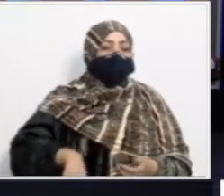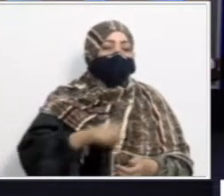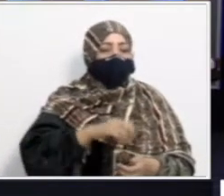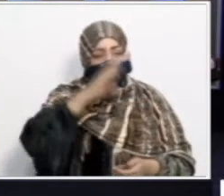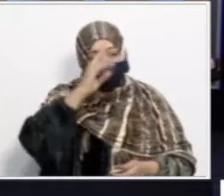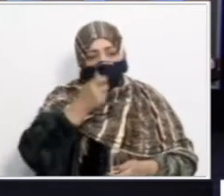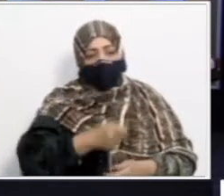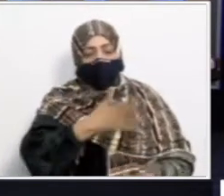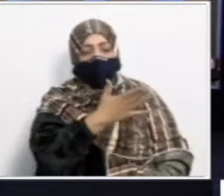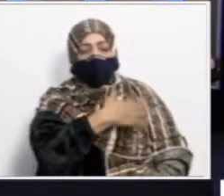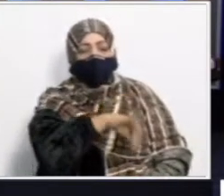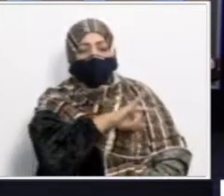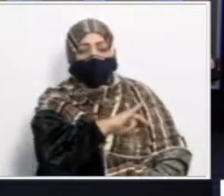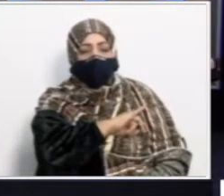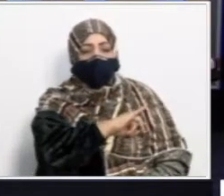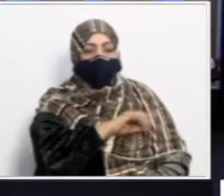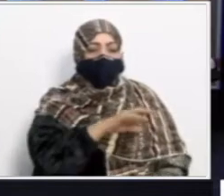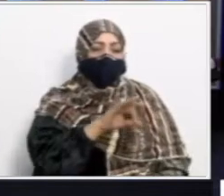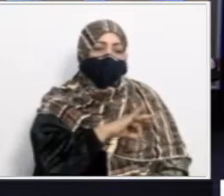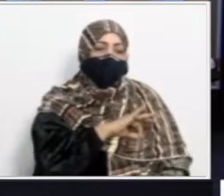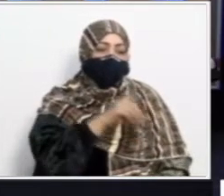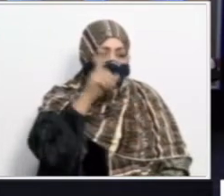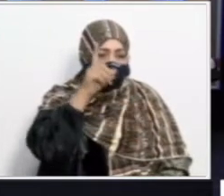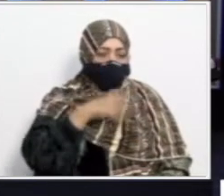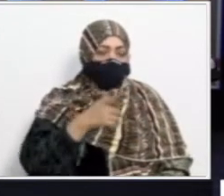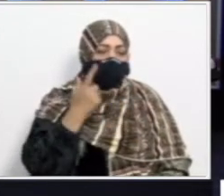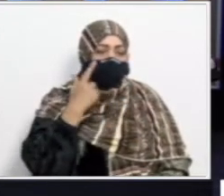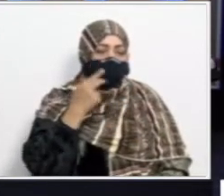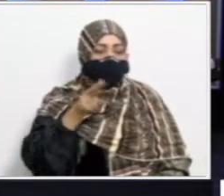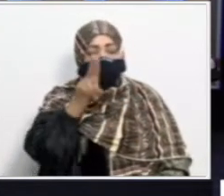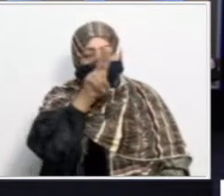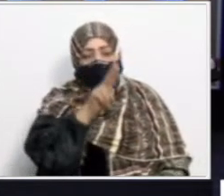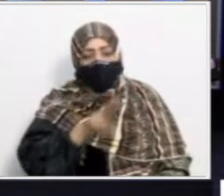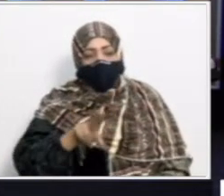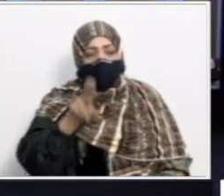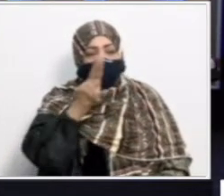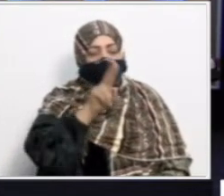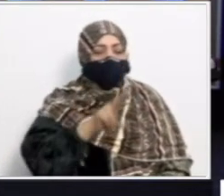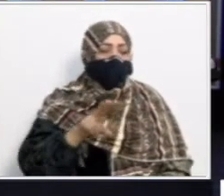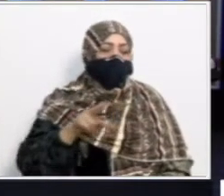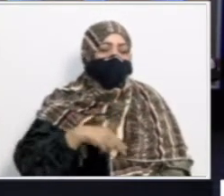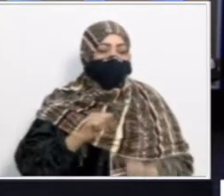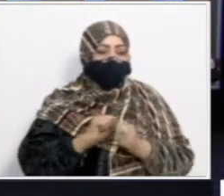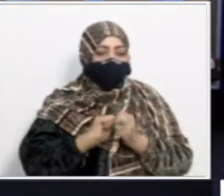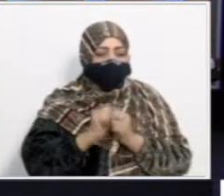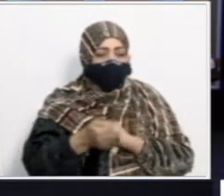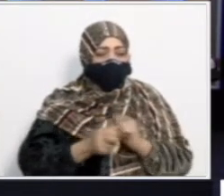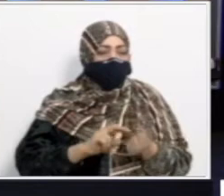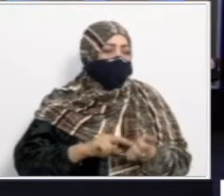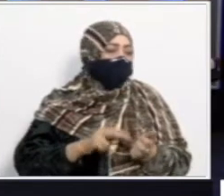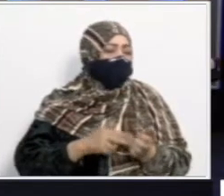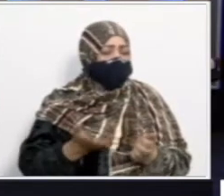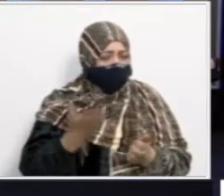معلش يا شيخ، احنا صار لي موضوع طلاق. تفضل يا اخ احمد. قلت لك